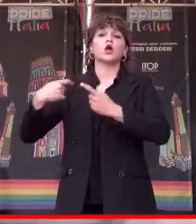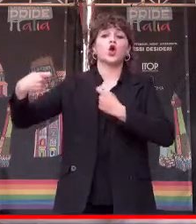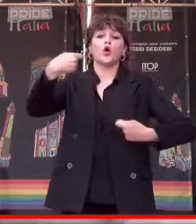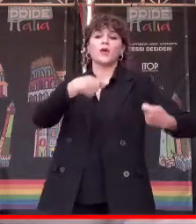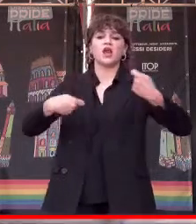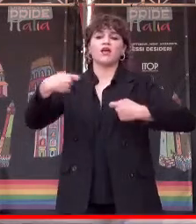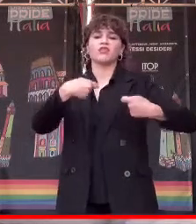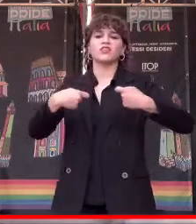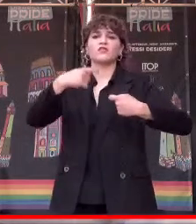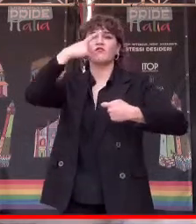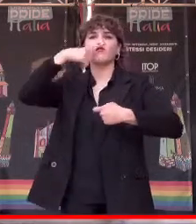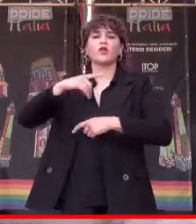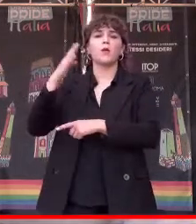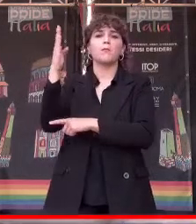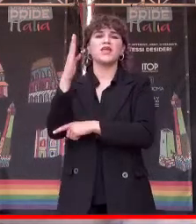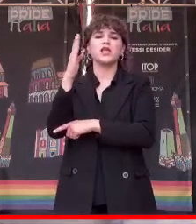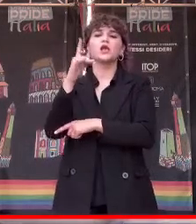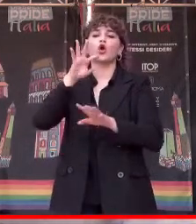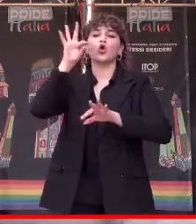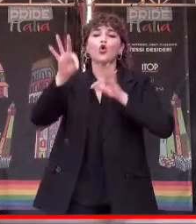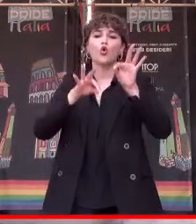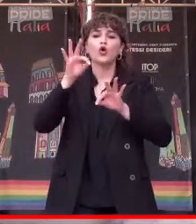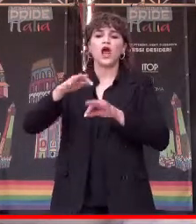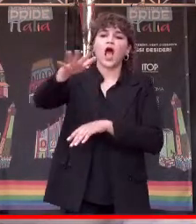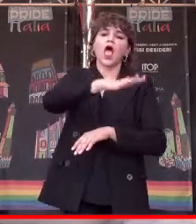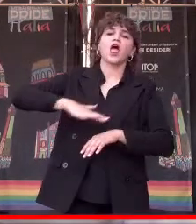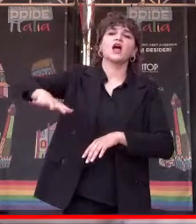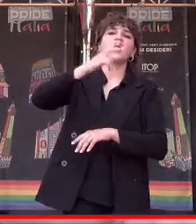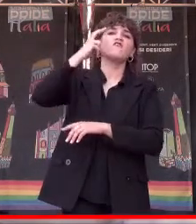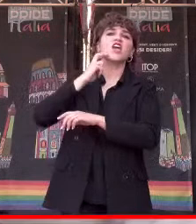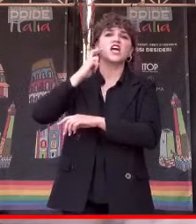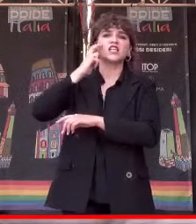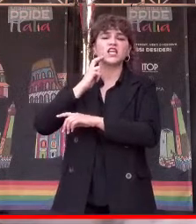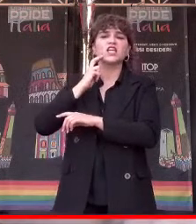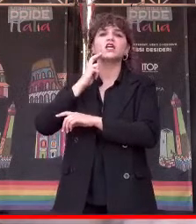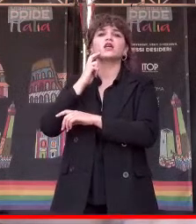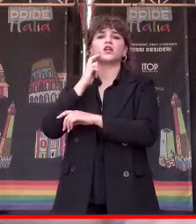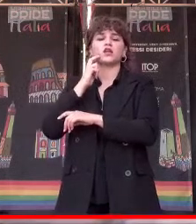B per la cura del verde, che curano con